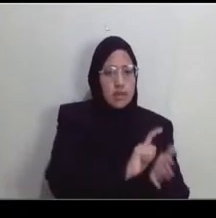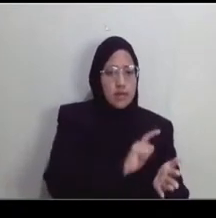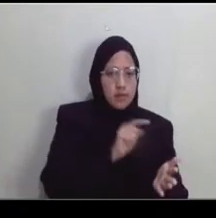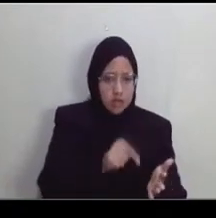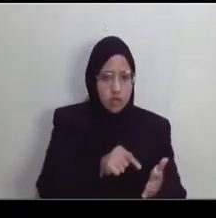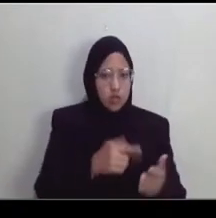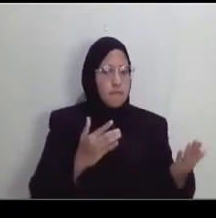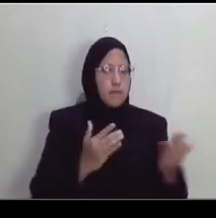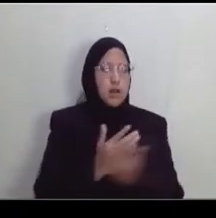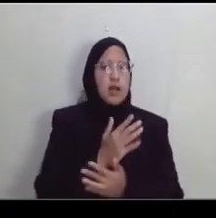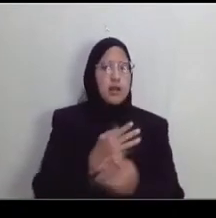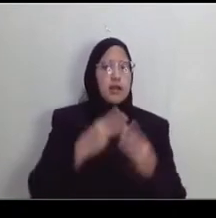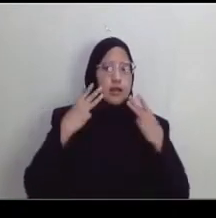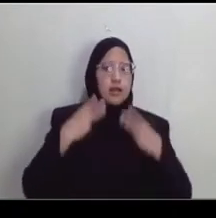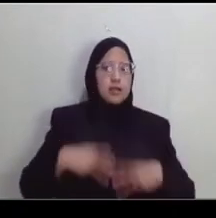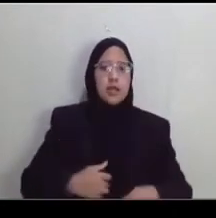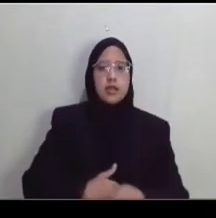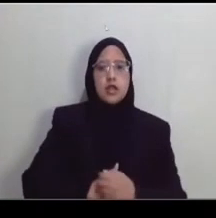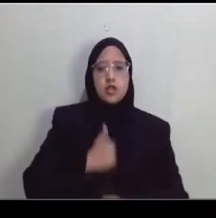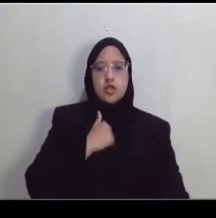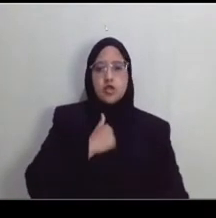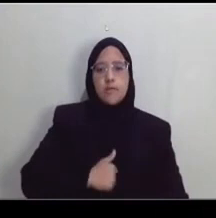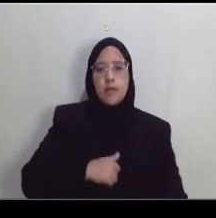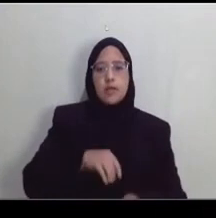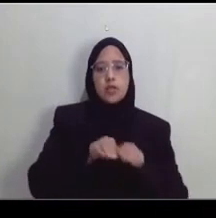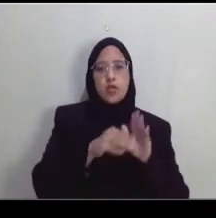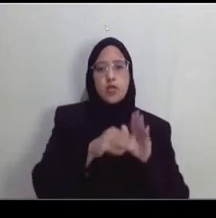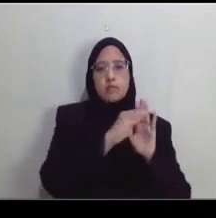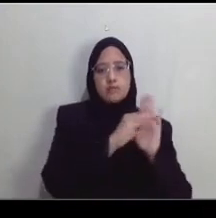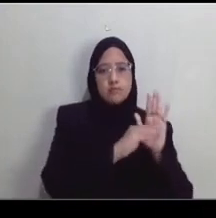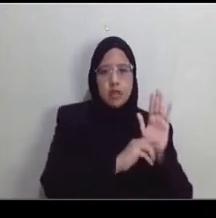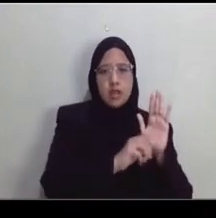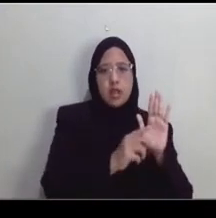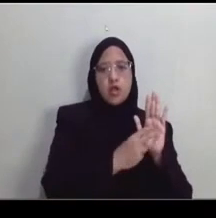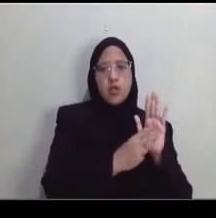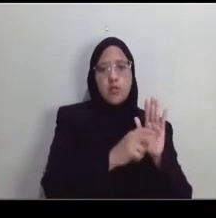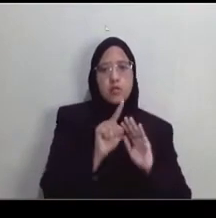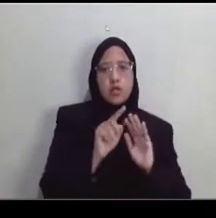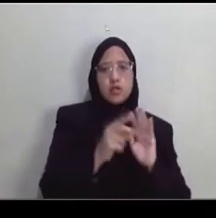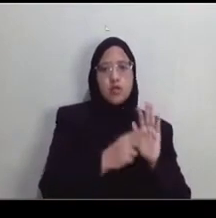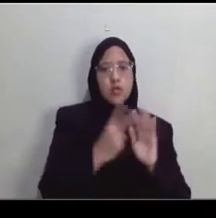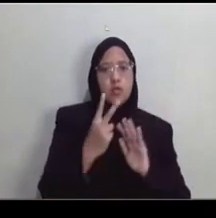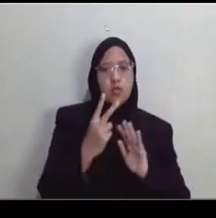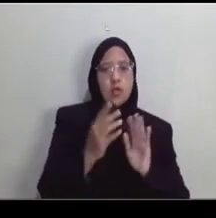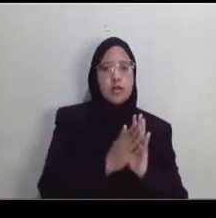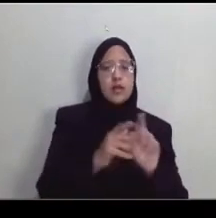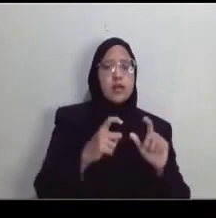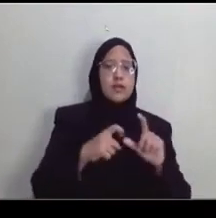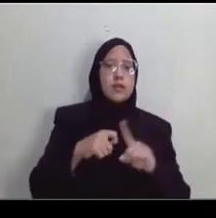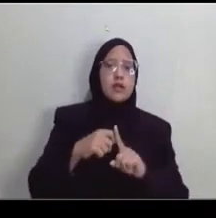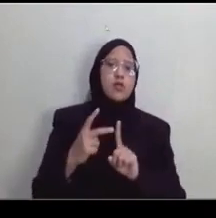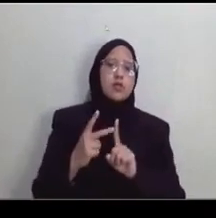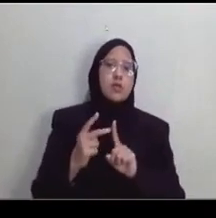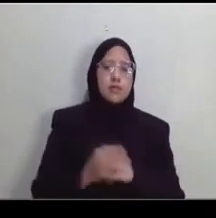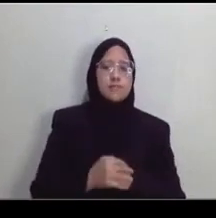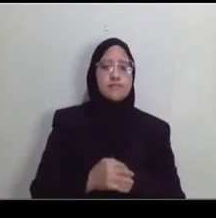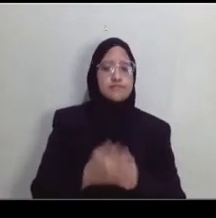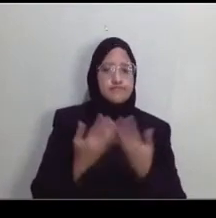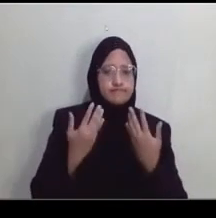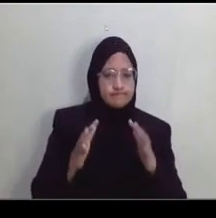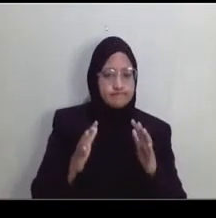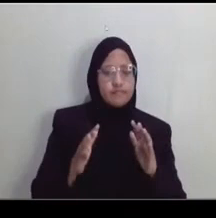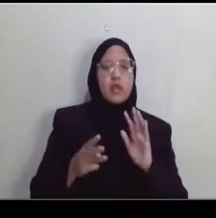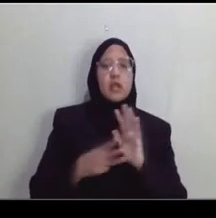butir penerapan angka 1 dan angka du ama dengan demikian majelis